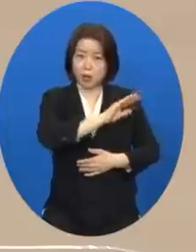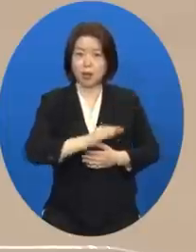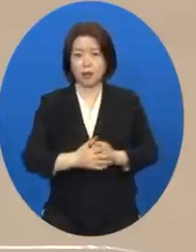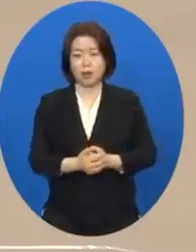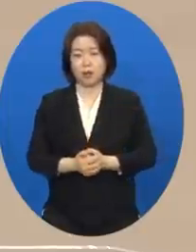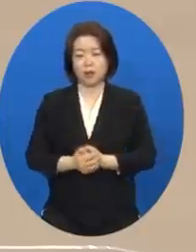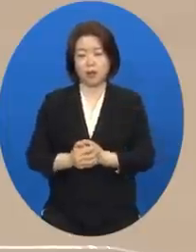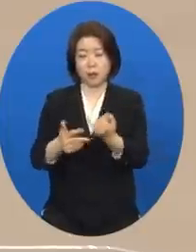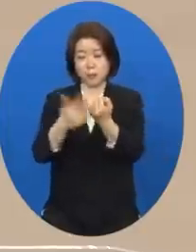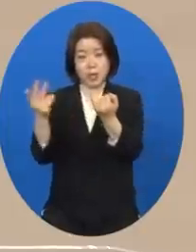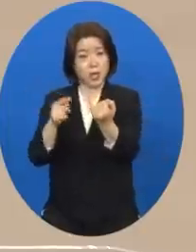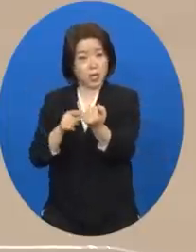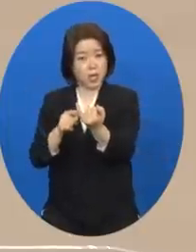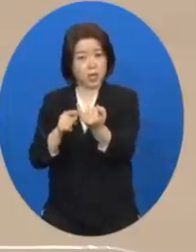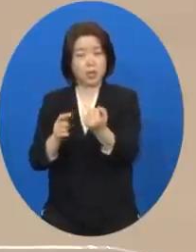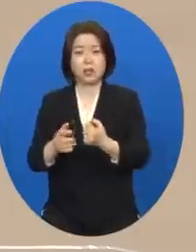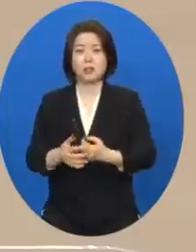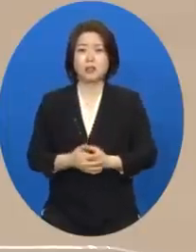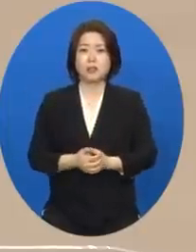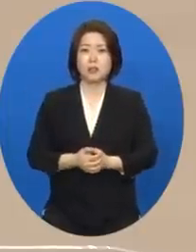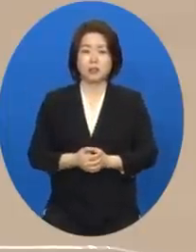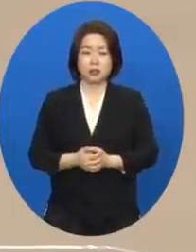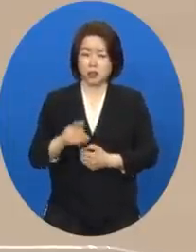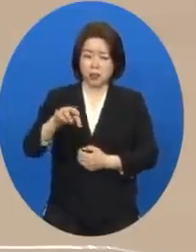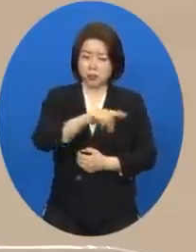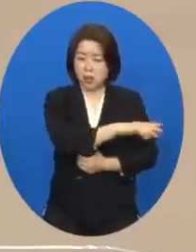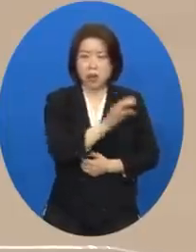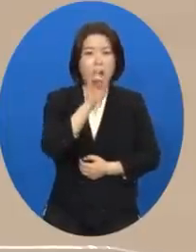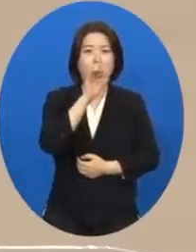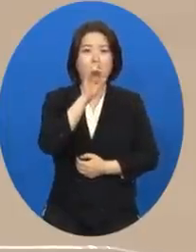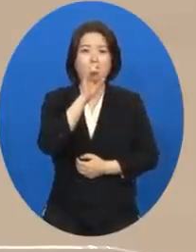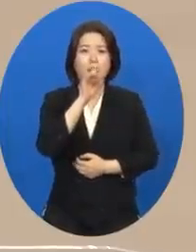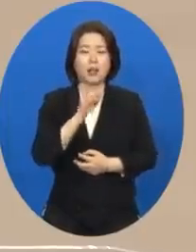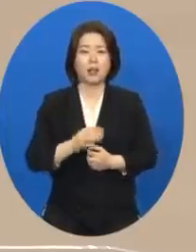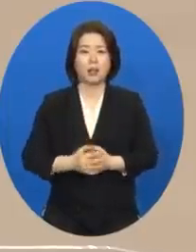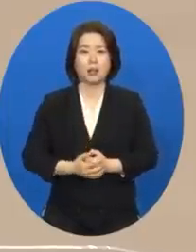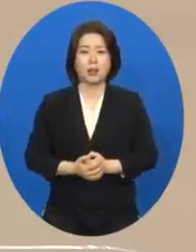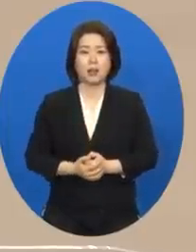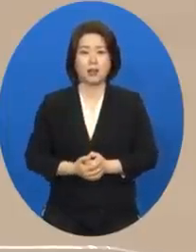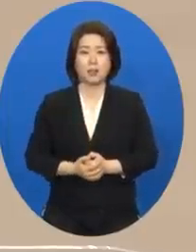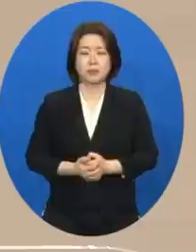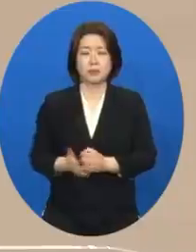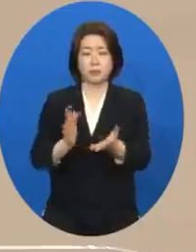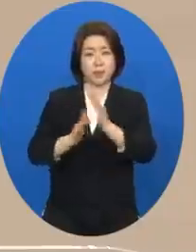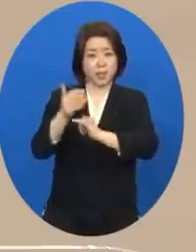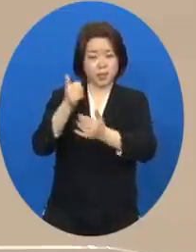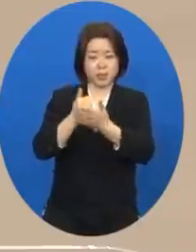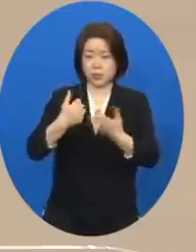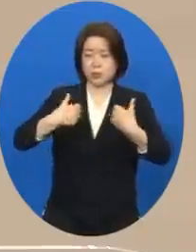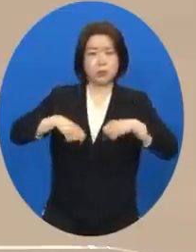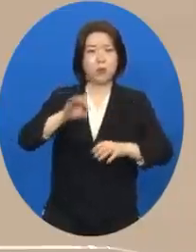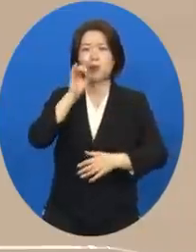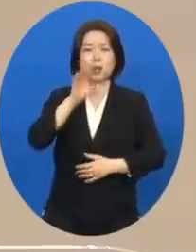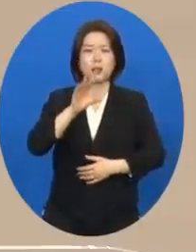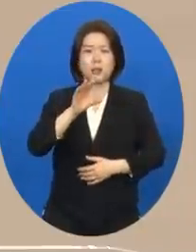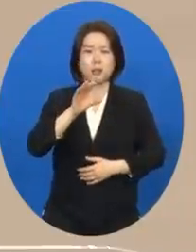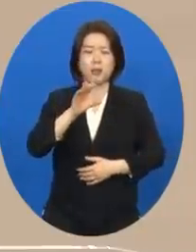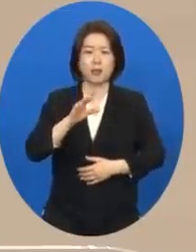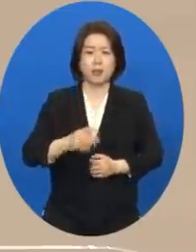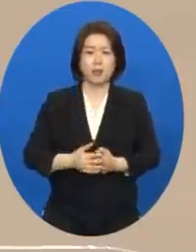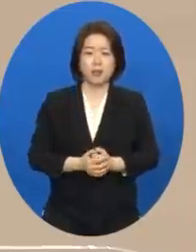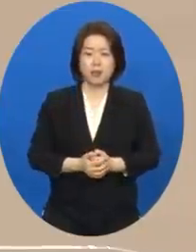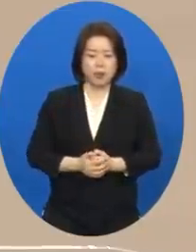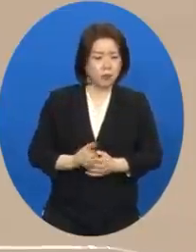박사는 마리아는 내려갈 수가 없었어요 예수님을 포기할 수가 없었어요